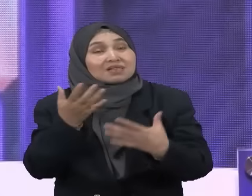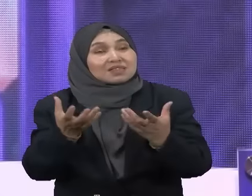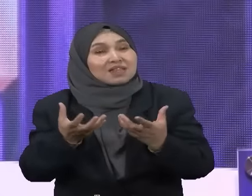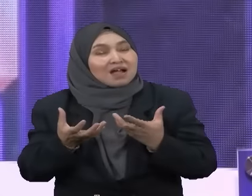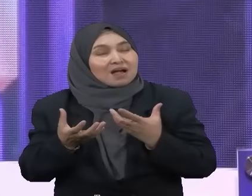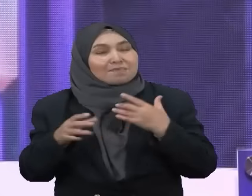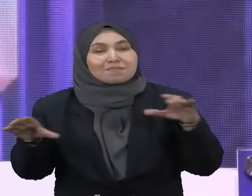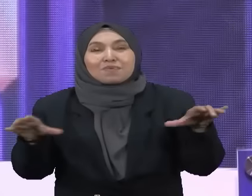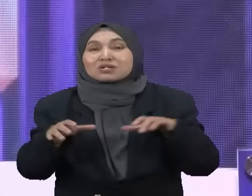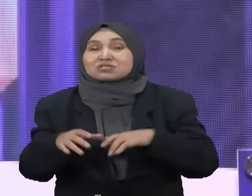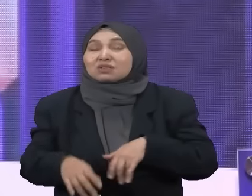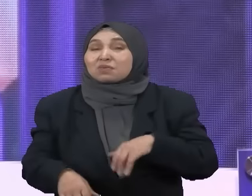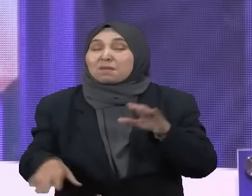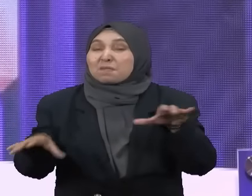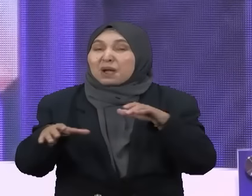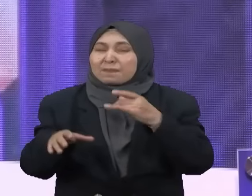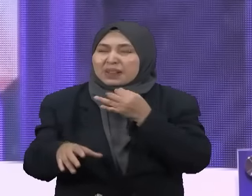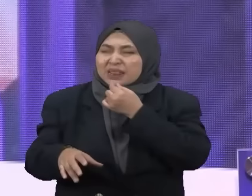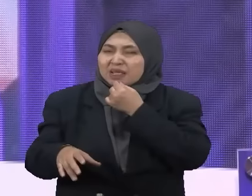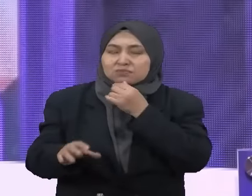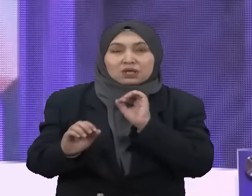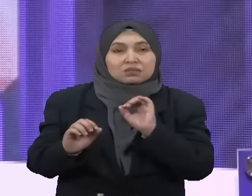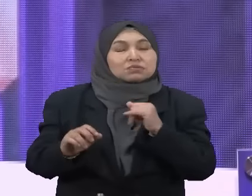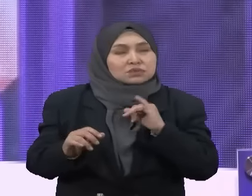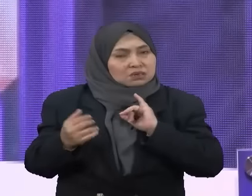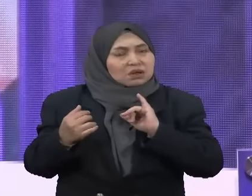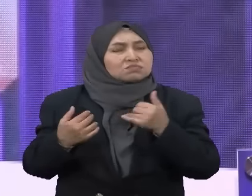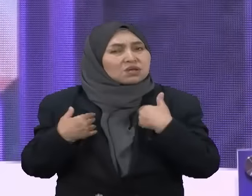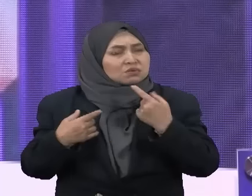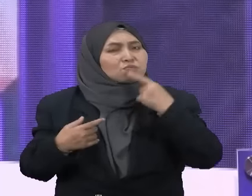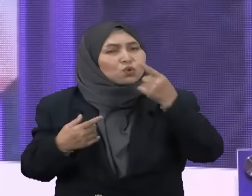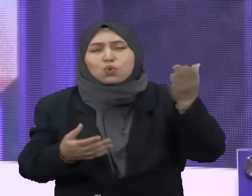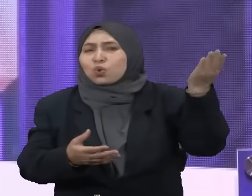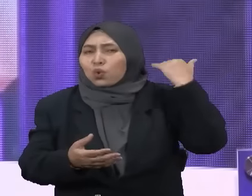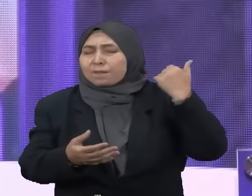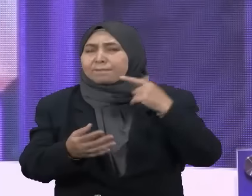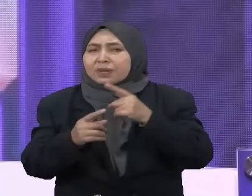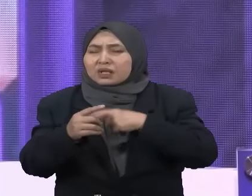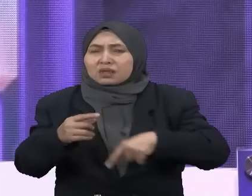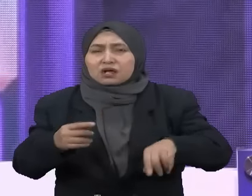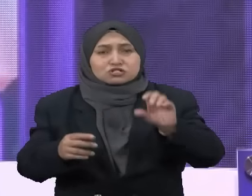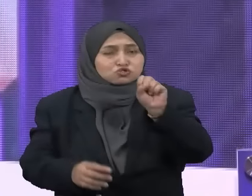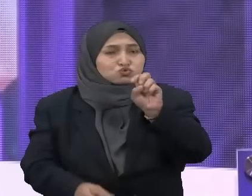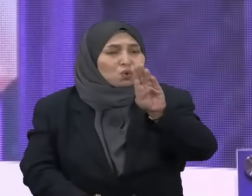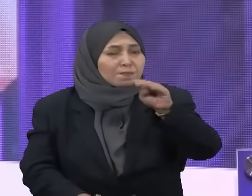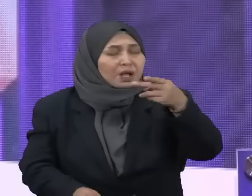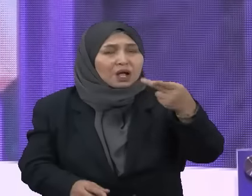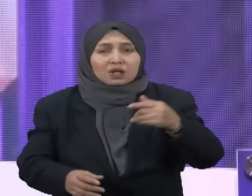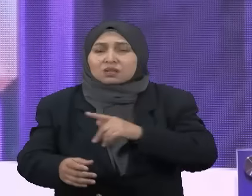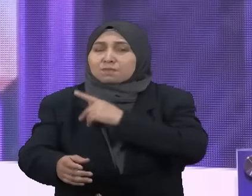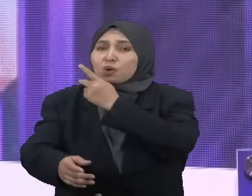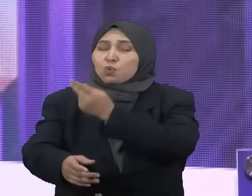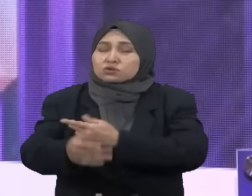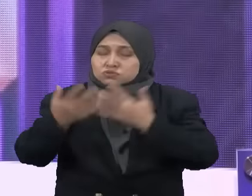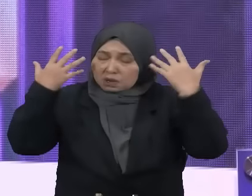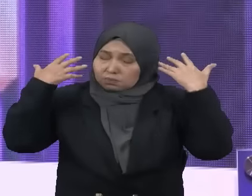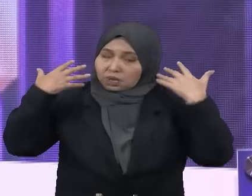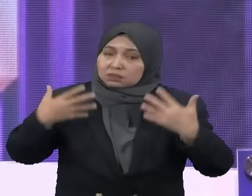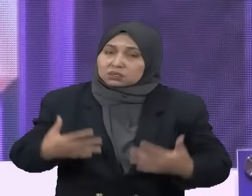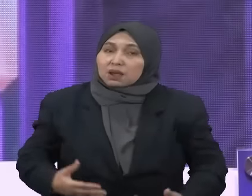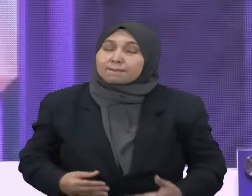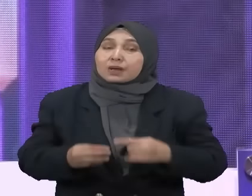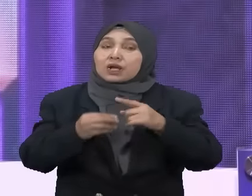ini melakukan satu benda yang pelik. Sebab tu saya pernah sebutkan dahulu. Bila mana syubhat itu menguasai diri kita, benda